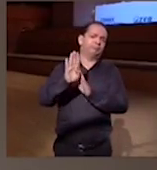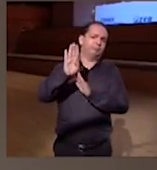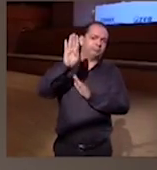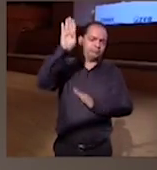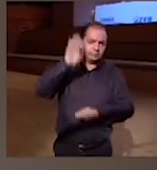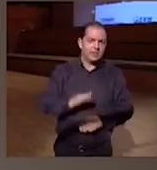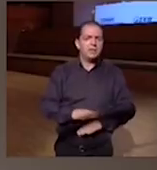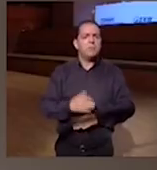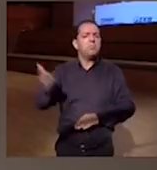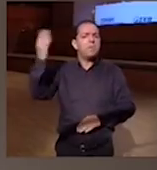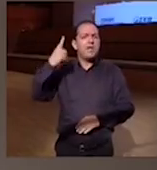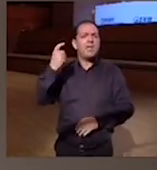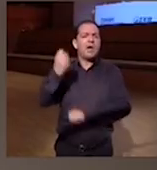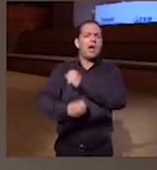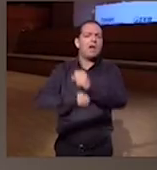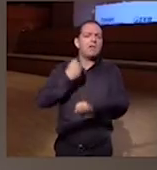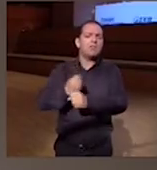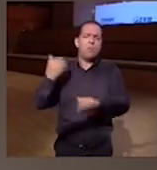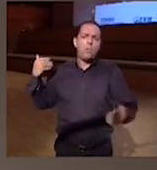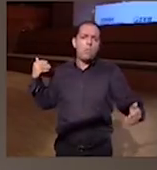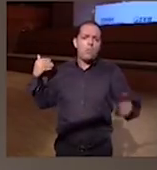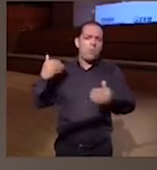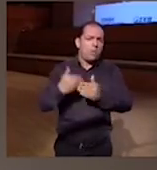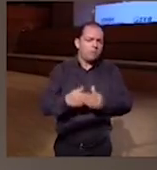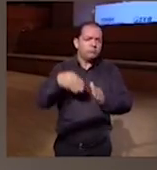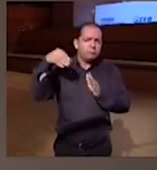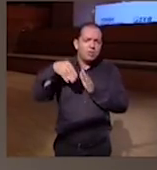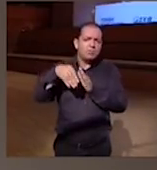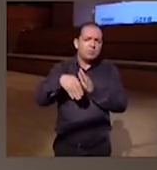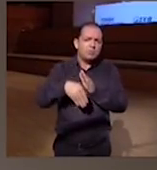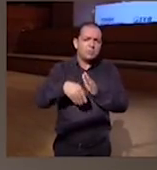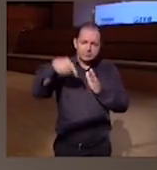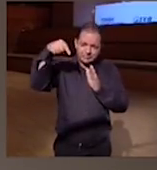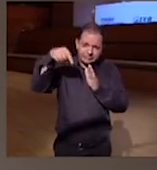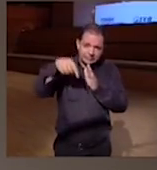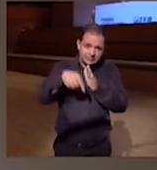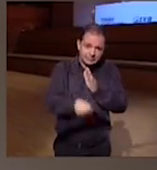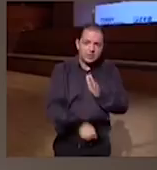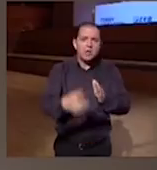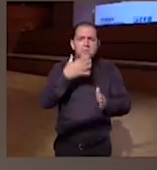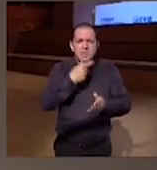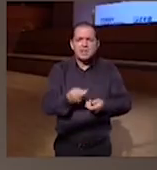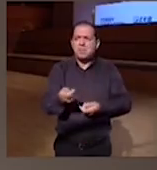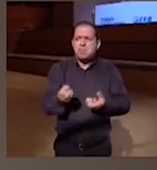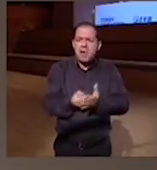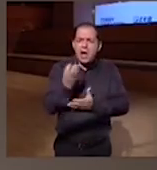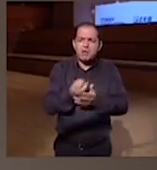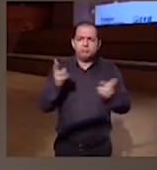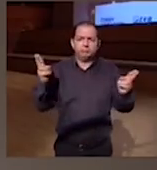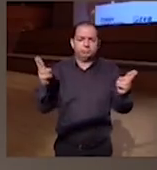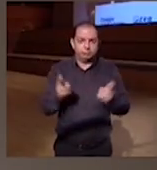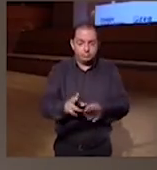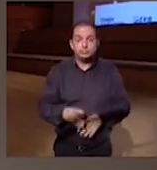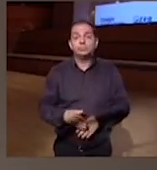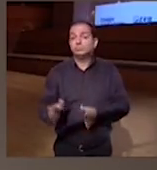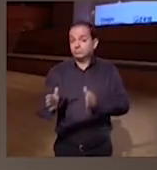βάζοντας τέλος σε μια δεκαετία ύφεσης που στιγμάτισε το παραγωγικό μας δυναμικό. Η ανεργία τόσο στους